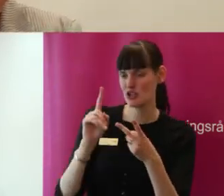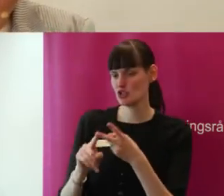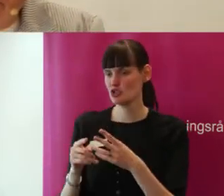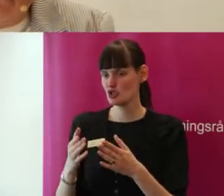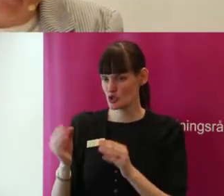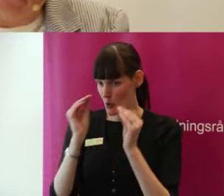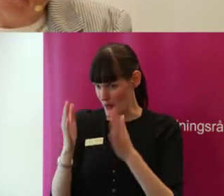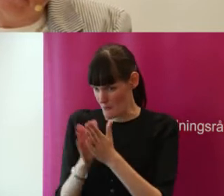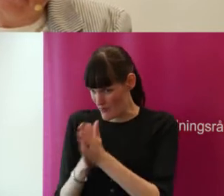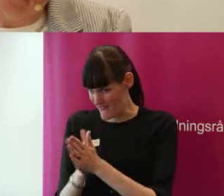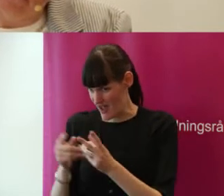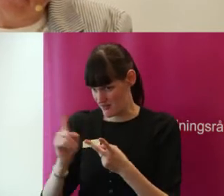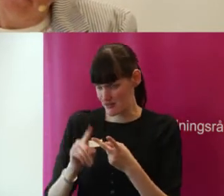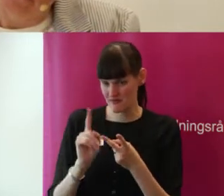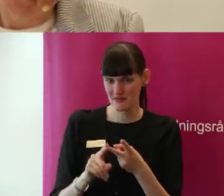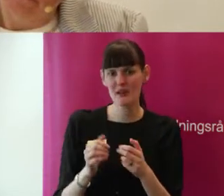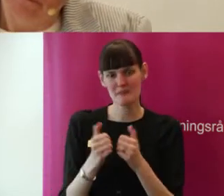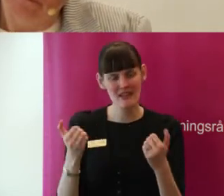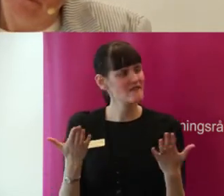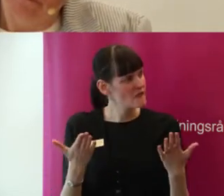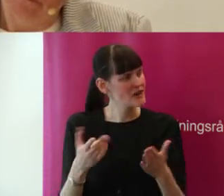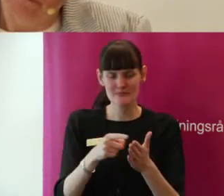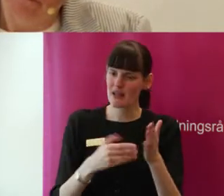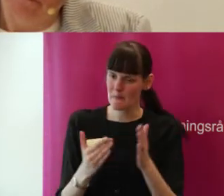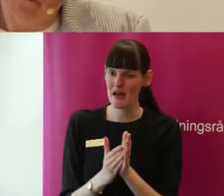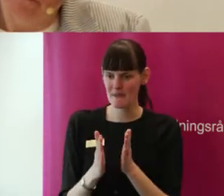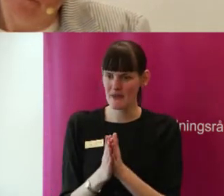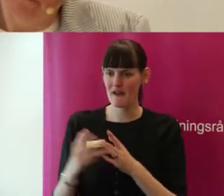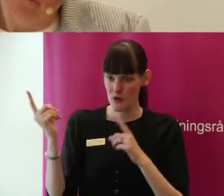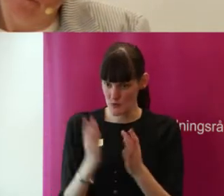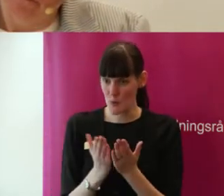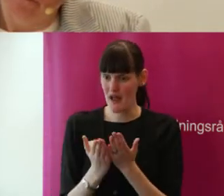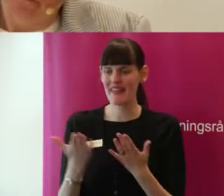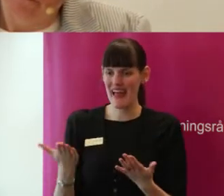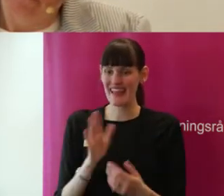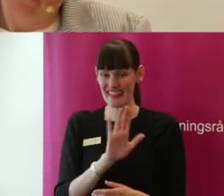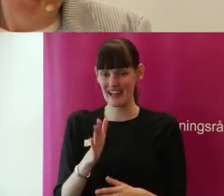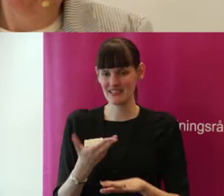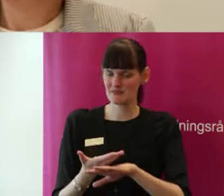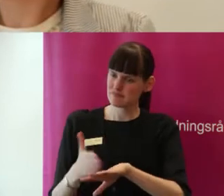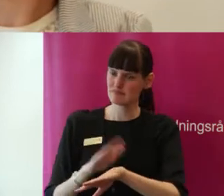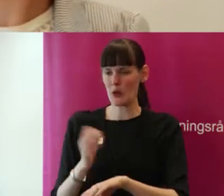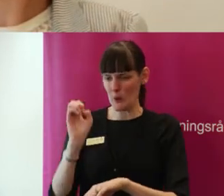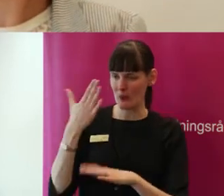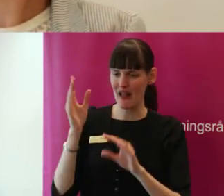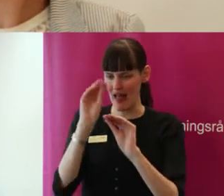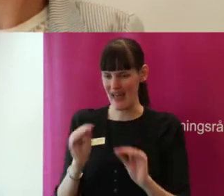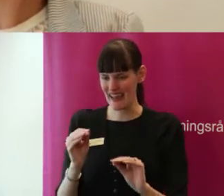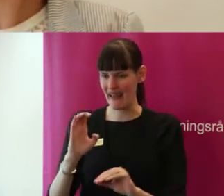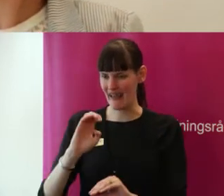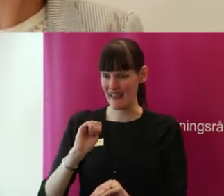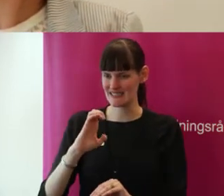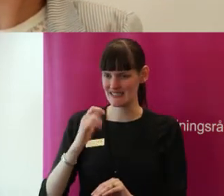intressant inom folkhögskolan, det är de skickliga lärarna i de estetiska områdena. De är ju inte formellt